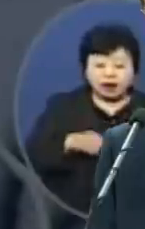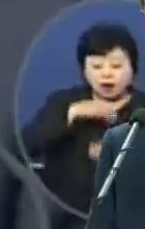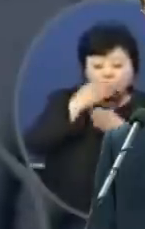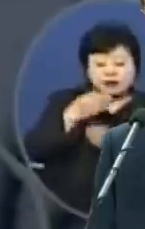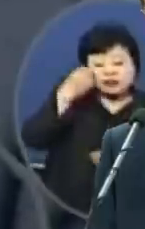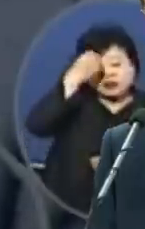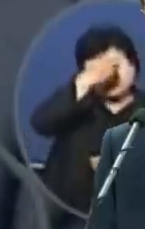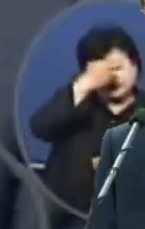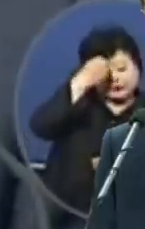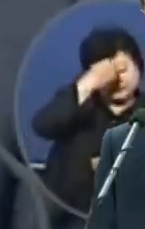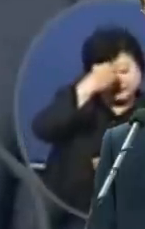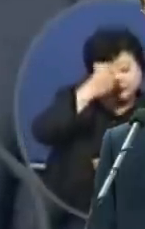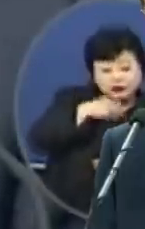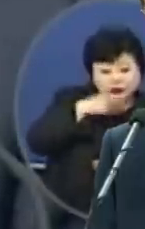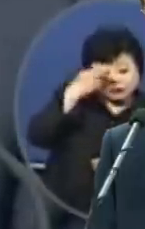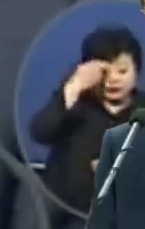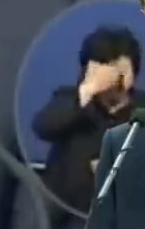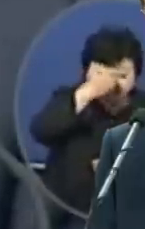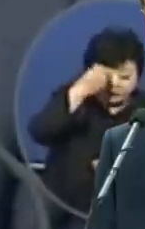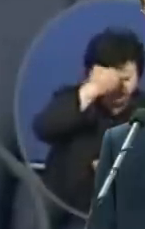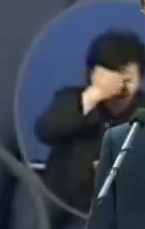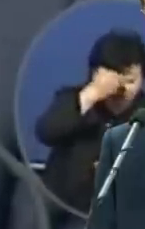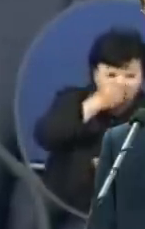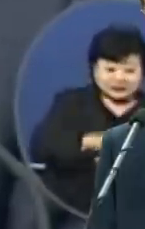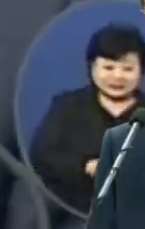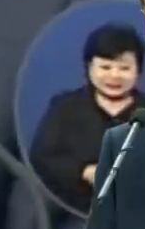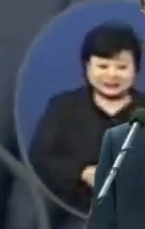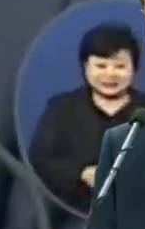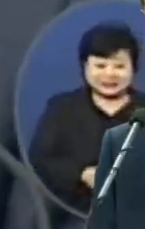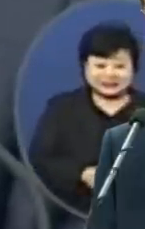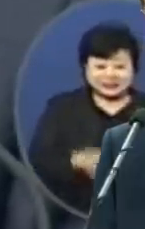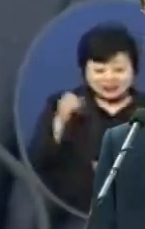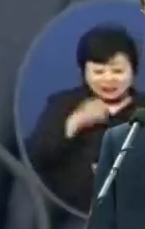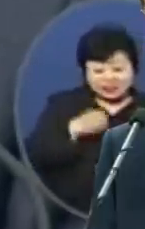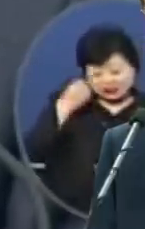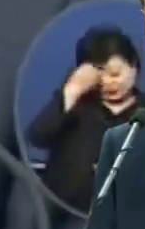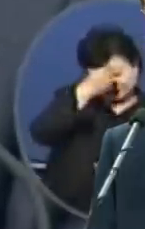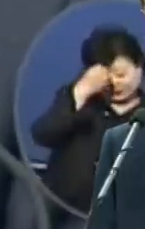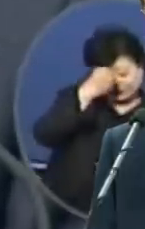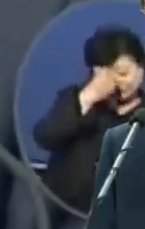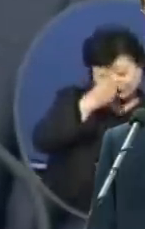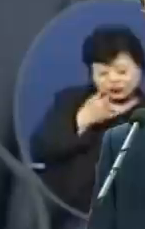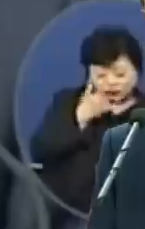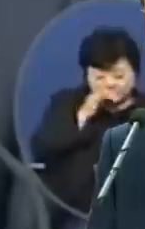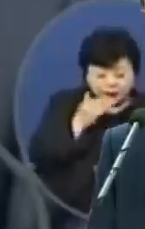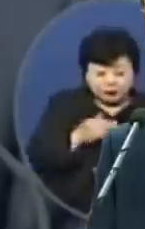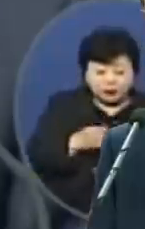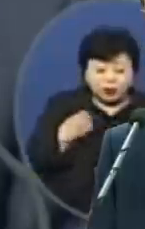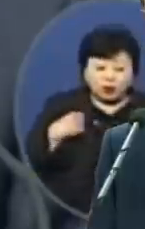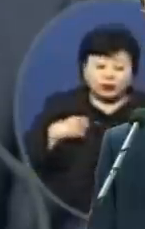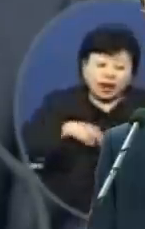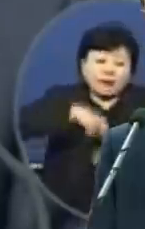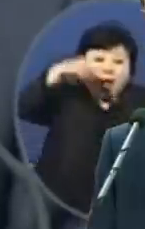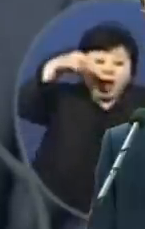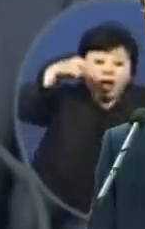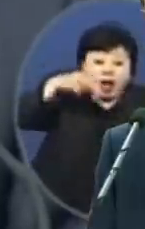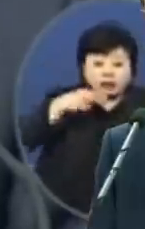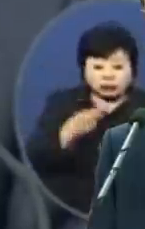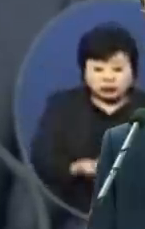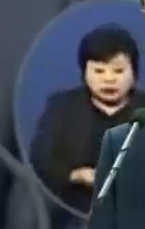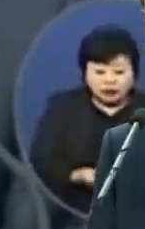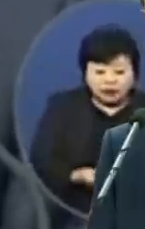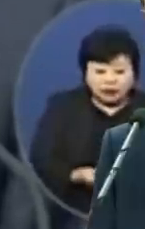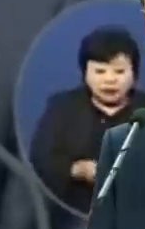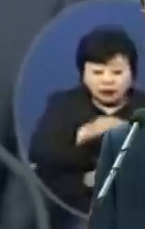말입니다. 그런데 주벽에 있어서 그냥 취했으면 누워 자면 좋겠는데 옷을 빨아벗고 누워 잡니다.